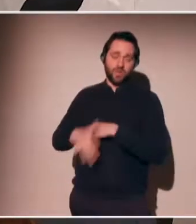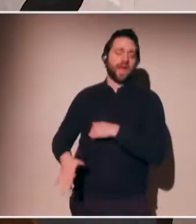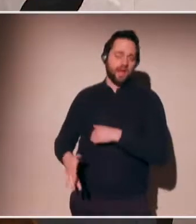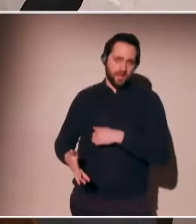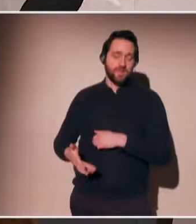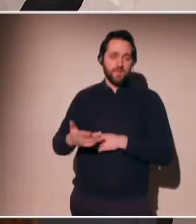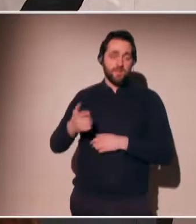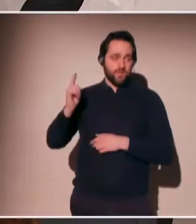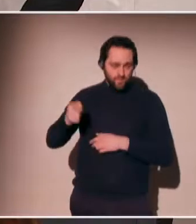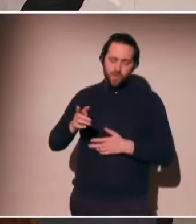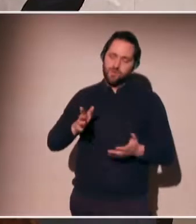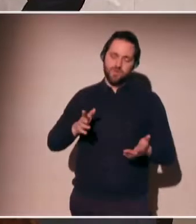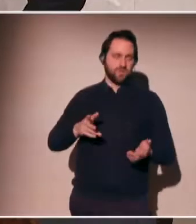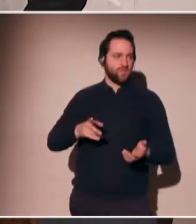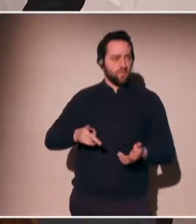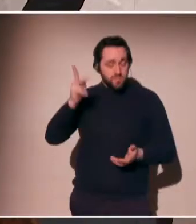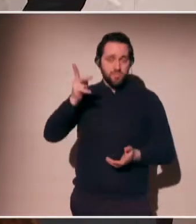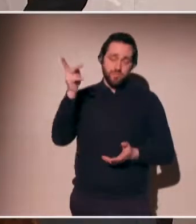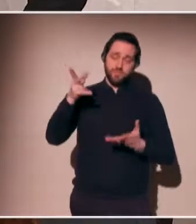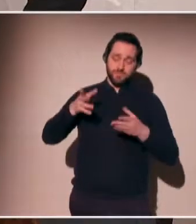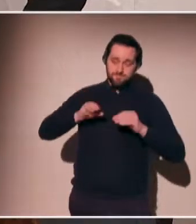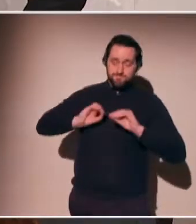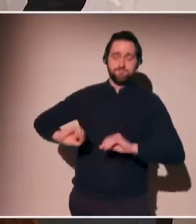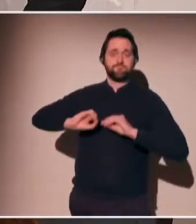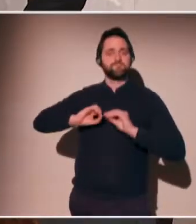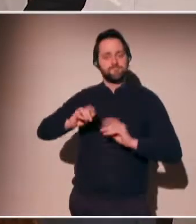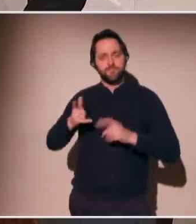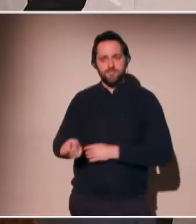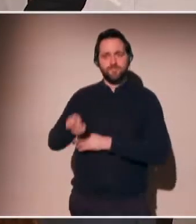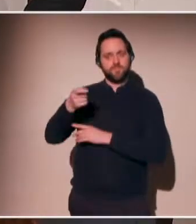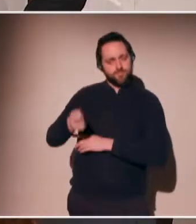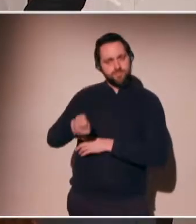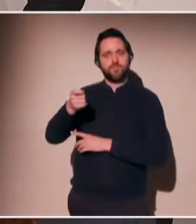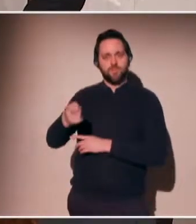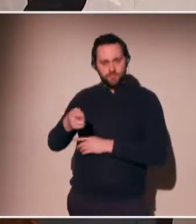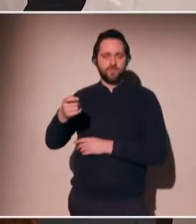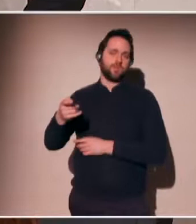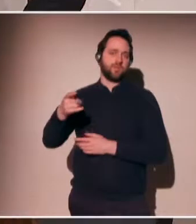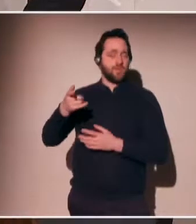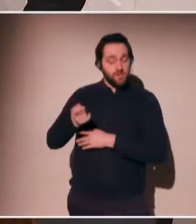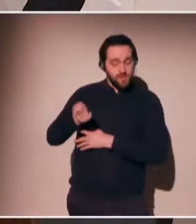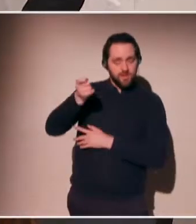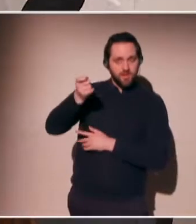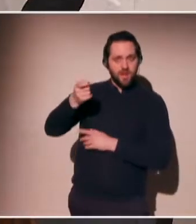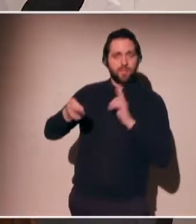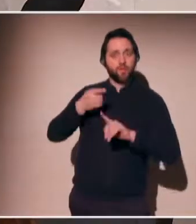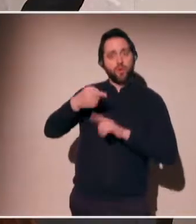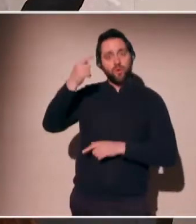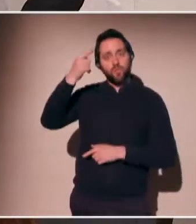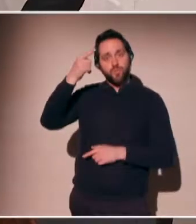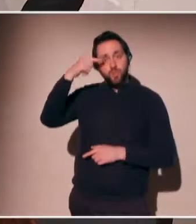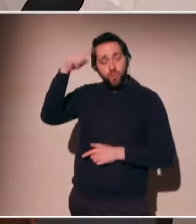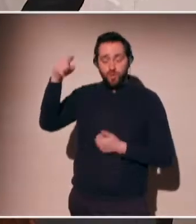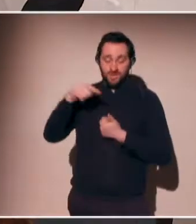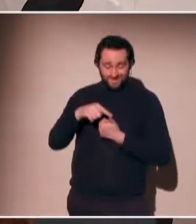plus de gens, parce que non seulement pour former les talents qu'on évoquait tout à l'heure et que les entreprises viennent chercher, mais pas seulement. Il